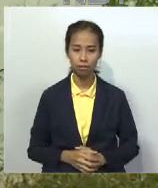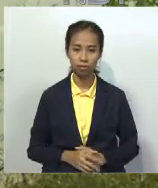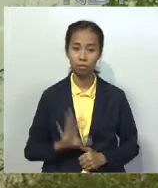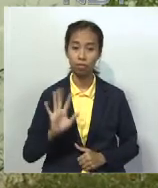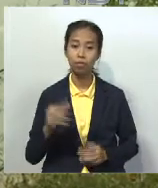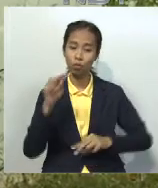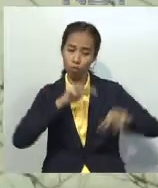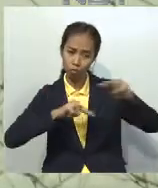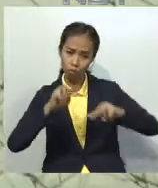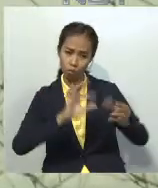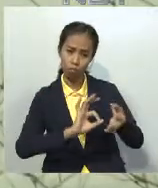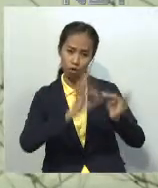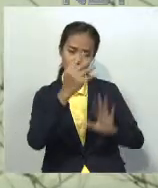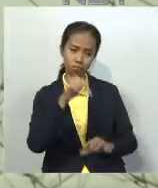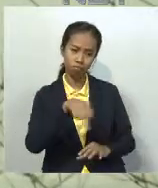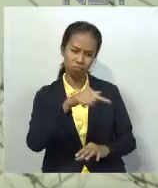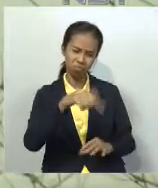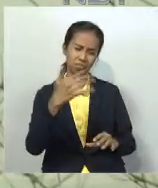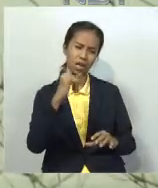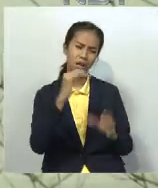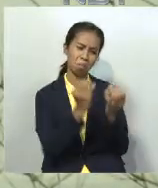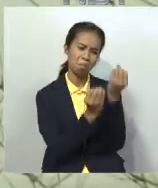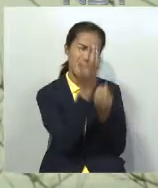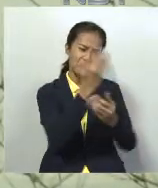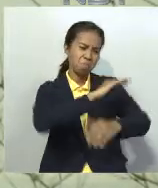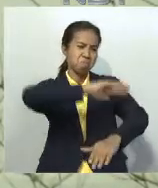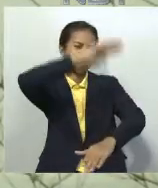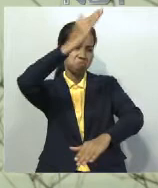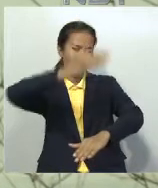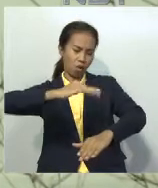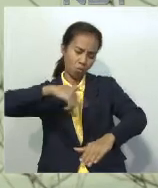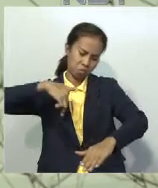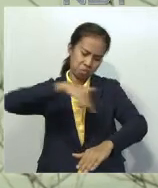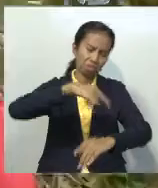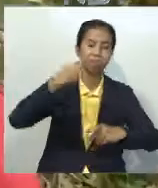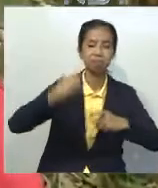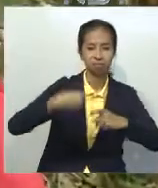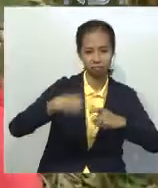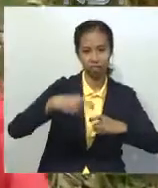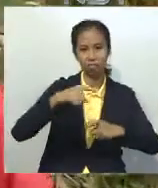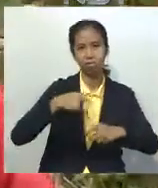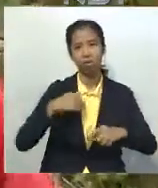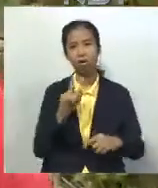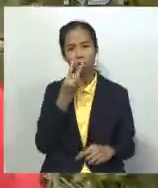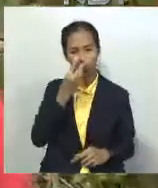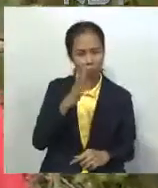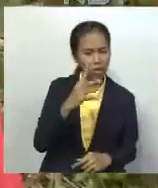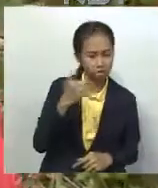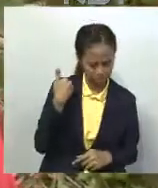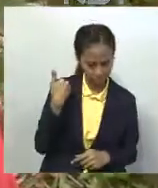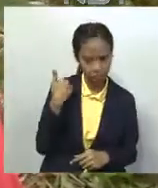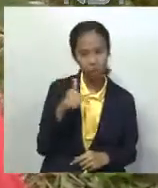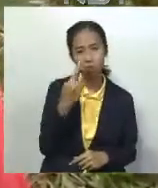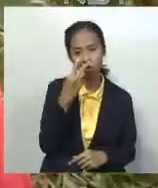สำรวจไฟเนี่ยมันอาจจะอยู่ในพื้นที่ป่าลึกแล้วก็เดินเขาสูงถูกต้องไหมคะ ครับบางทีเราไปไม่ถึงมองไม่เห็นก็มีนะ